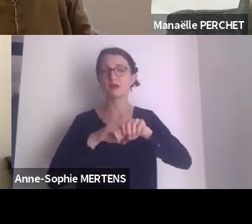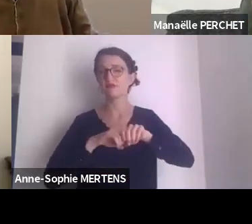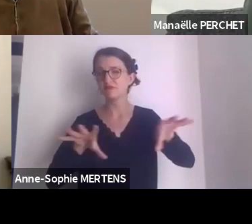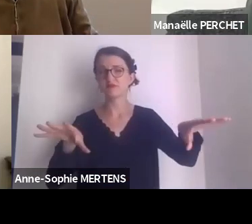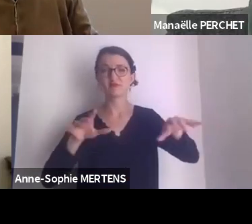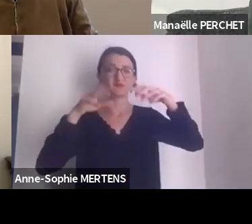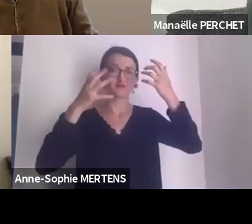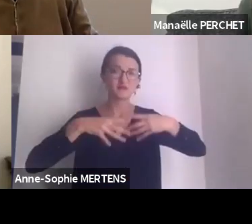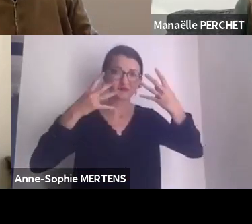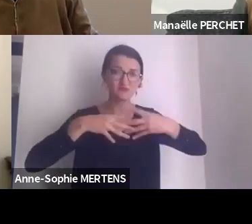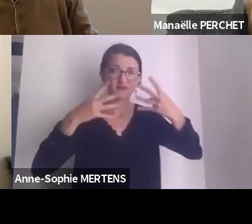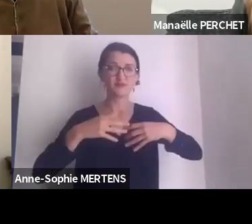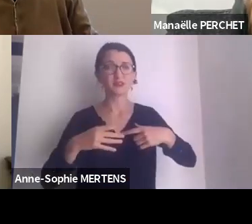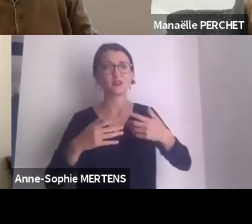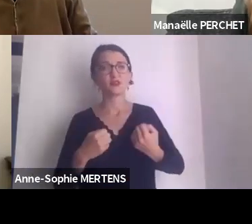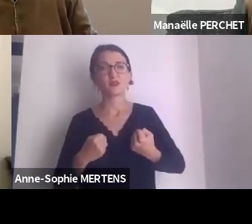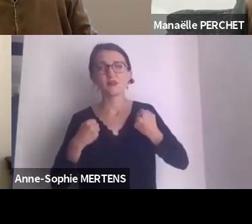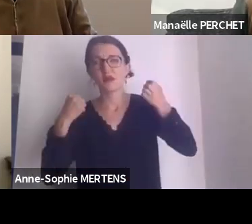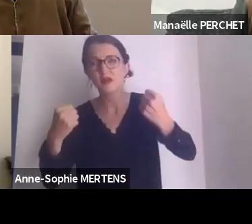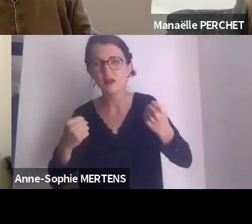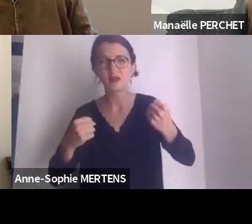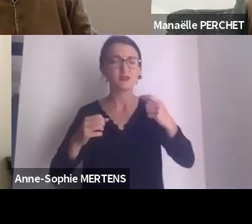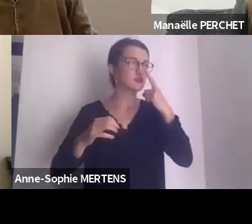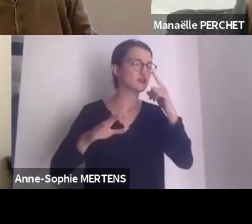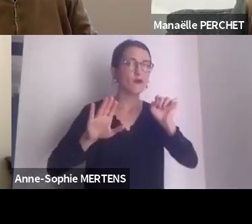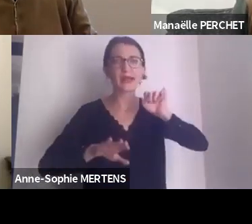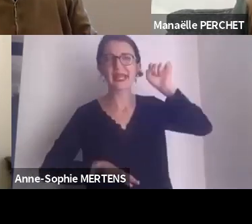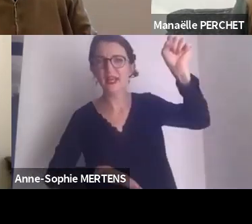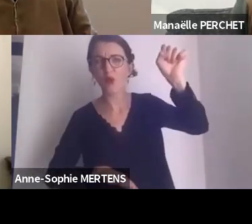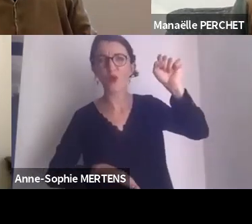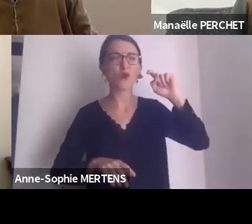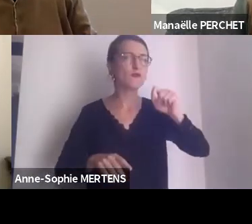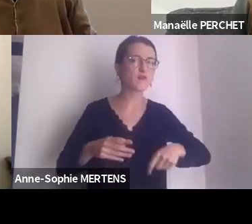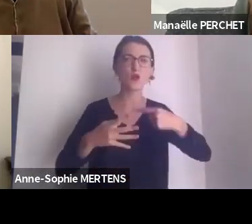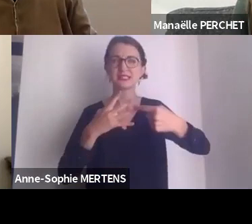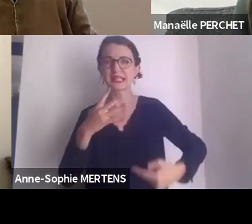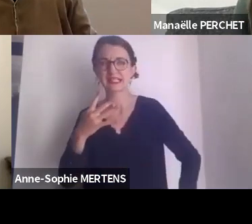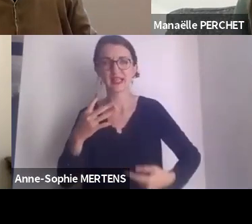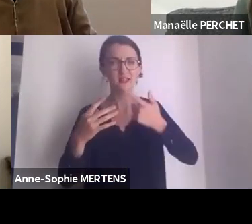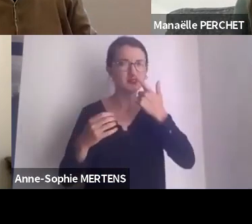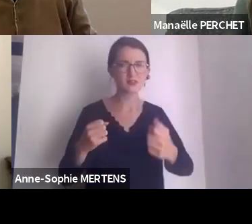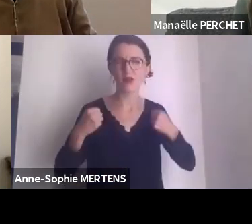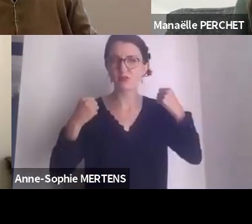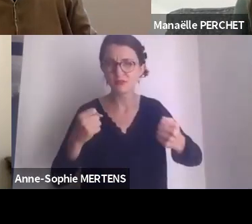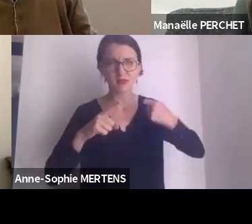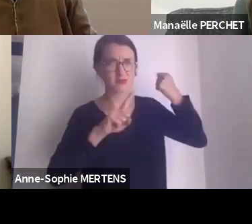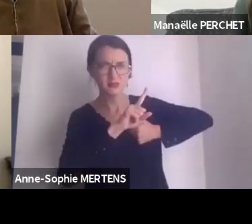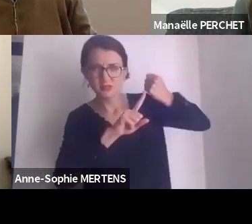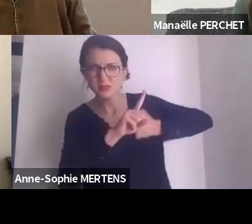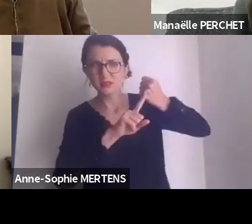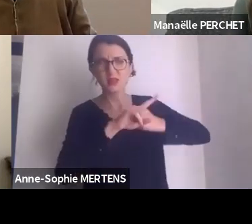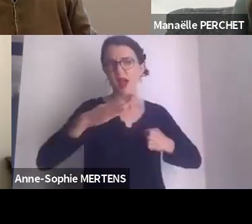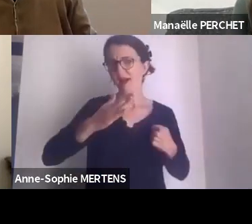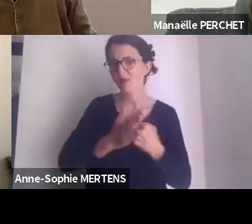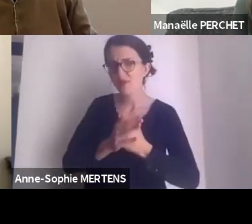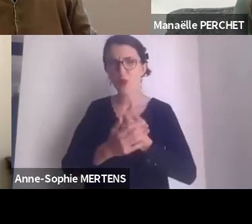surengagement, d'héroïsation. Que effectivement, la période de confinement, elle incitait à être un peu dans le surinvestissement, dans la survie. Et ouais.